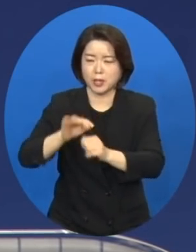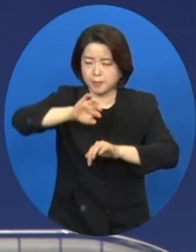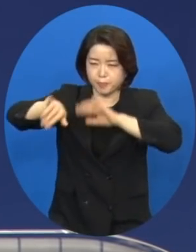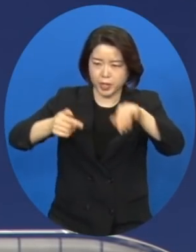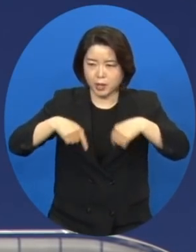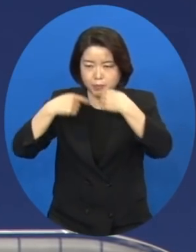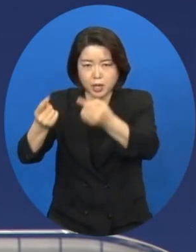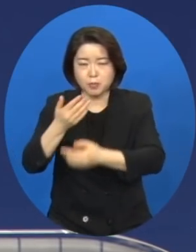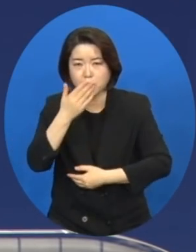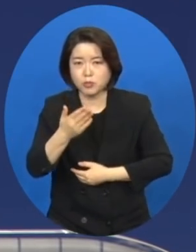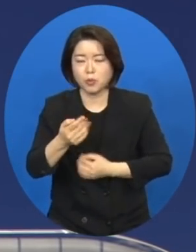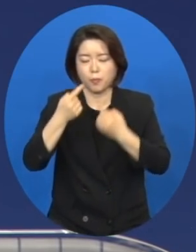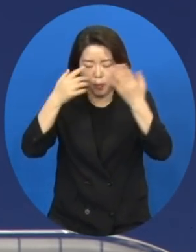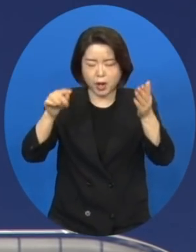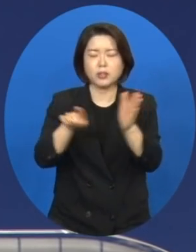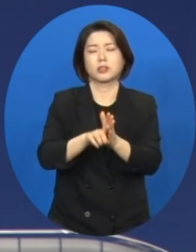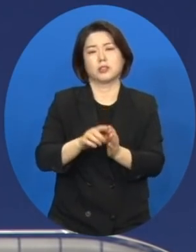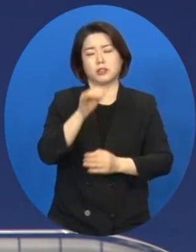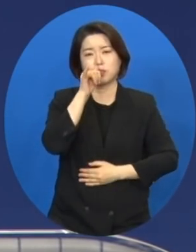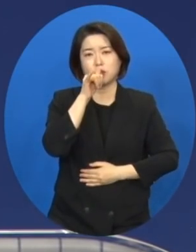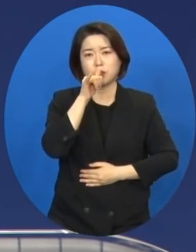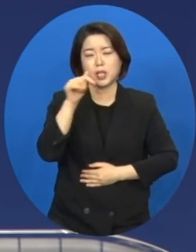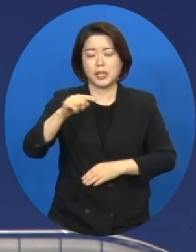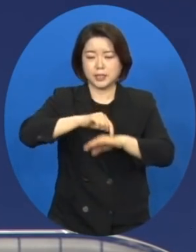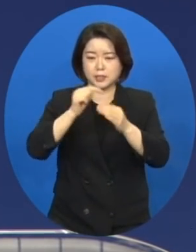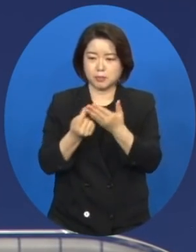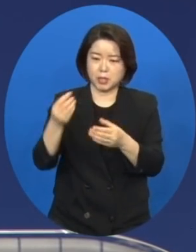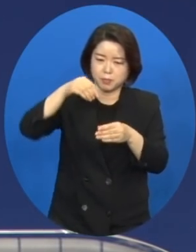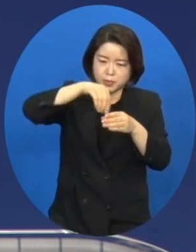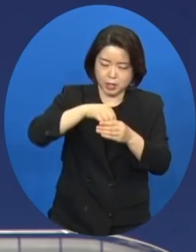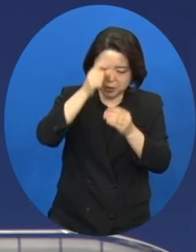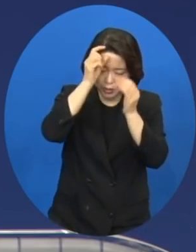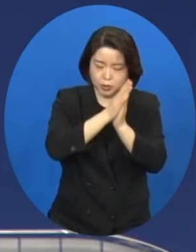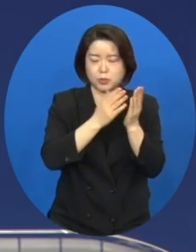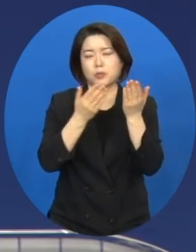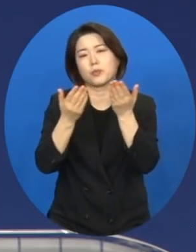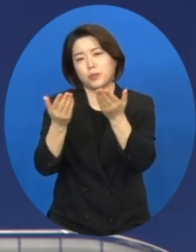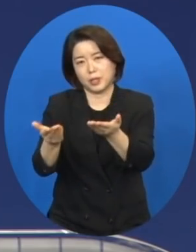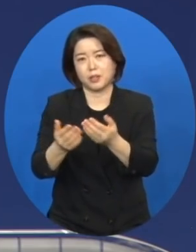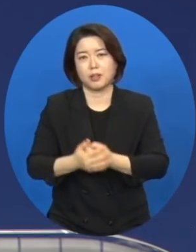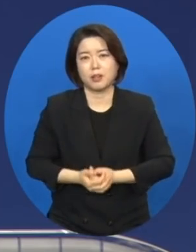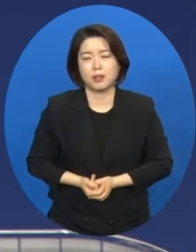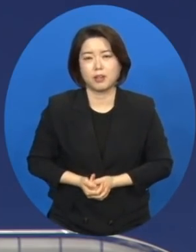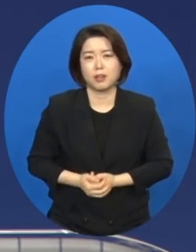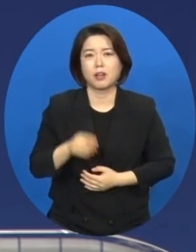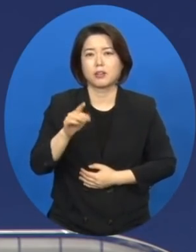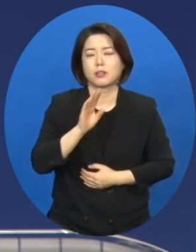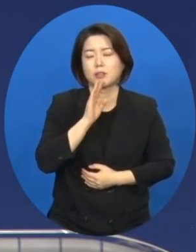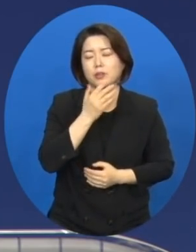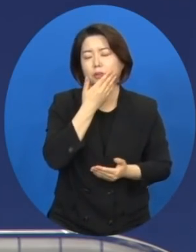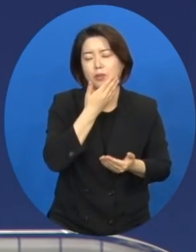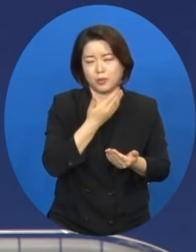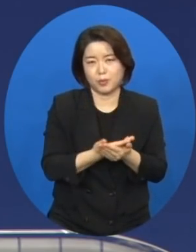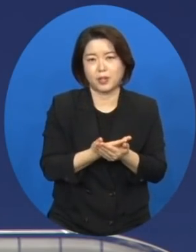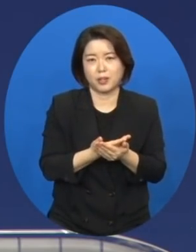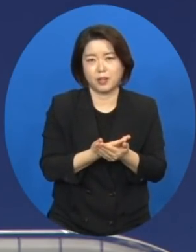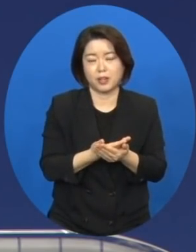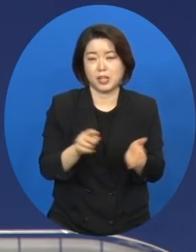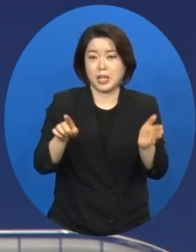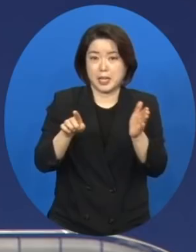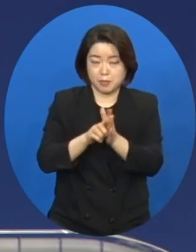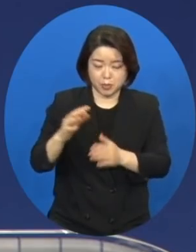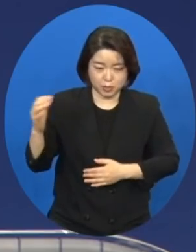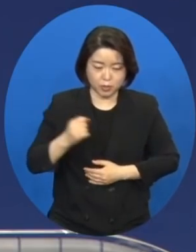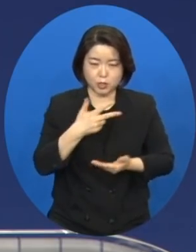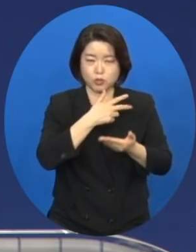라는 확신이 들더라고요. 그 마음을 담아서 기도를 해드렸어요. 여러분 너무나 그것이 귀한 겁니다. 여러분 믿음으로 주님께